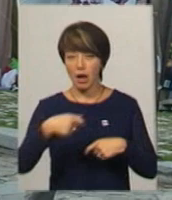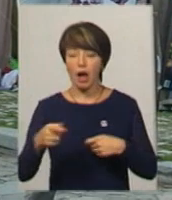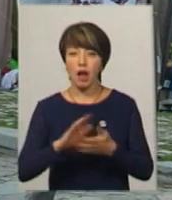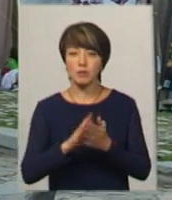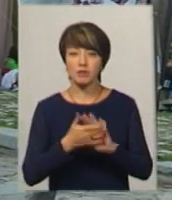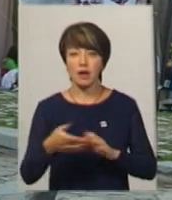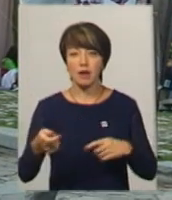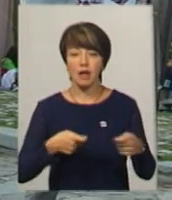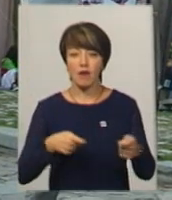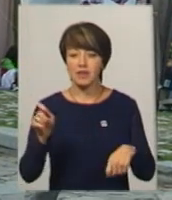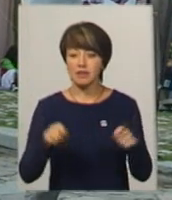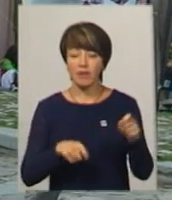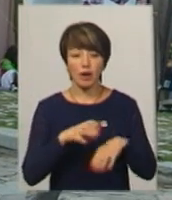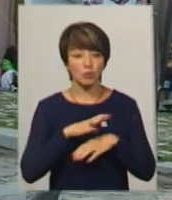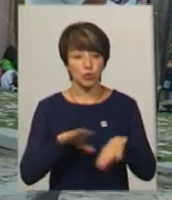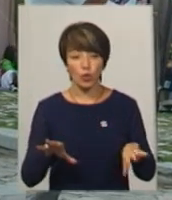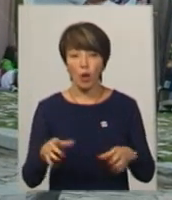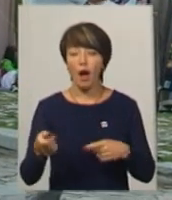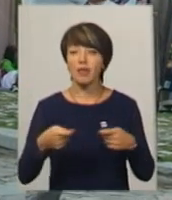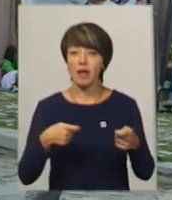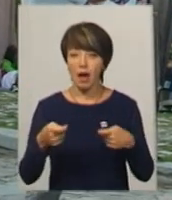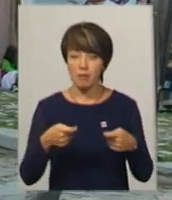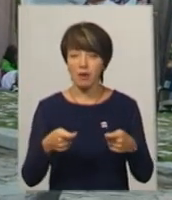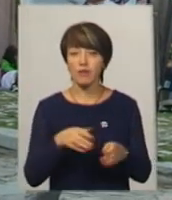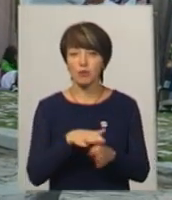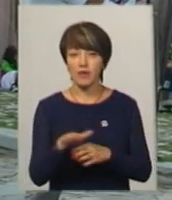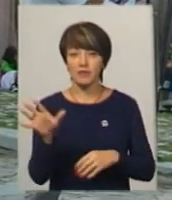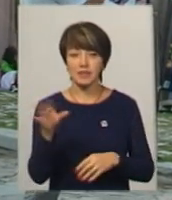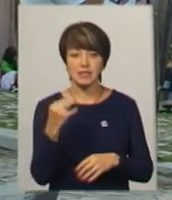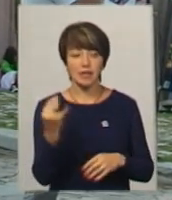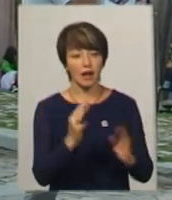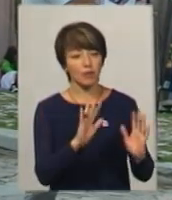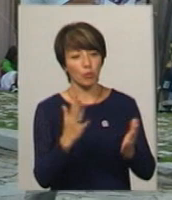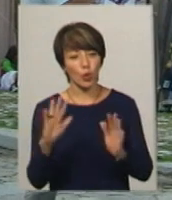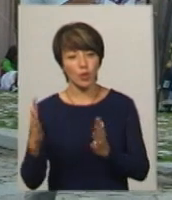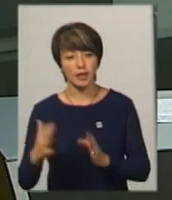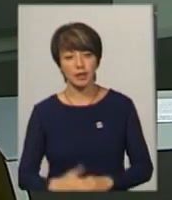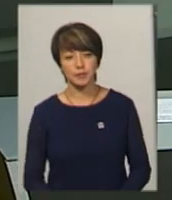що в середньовіччі фестивалів не було, а саме на ярмарках відбувалися всі самі цікаві події.